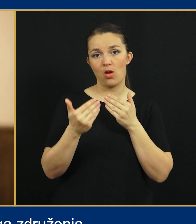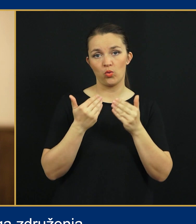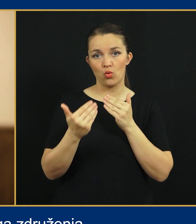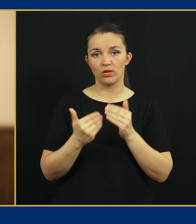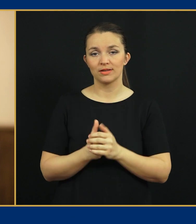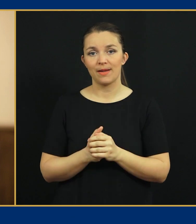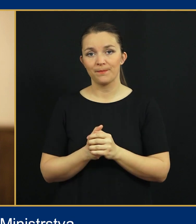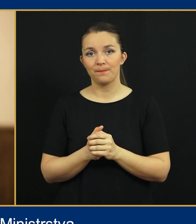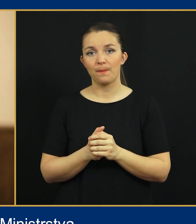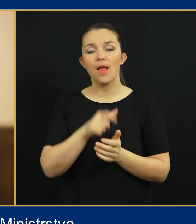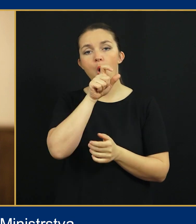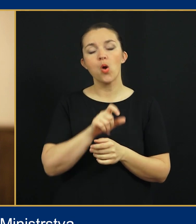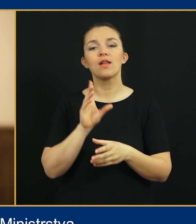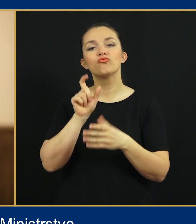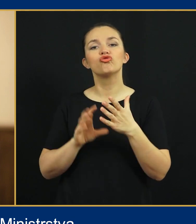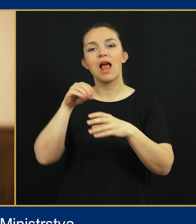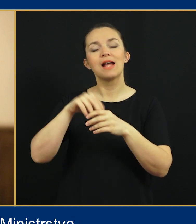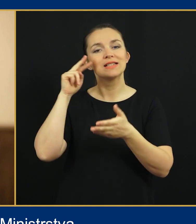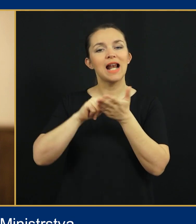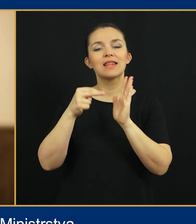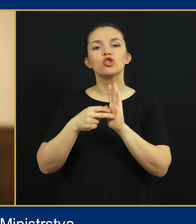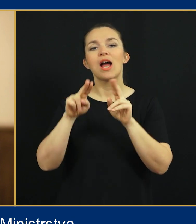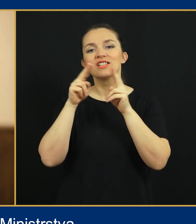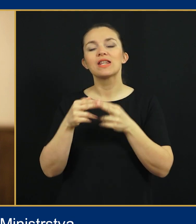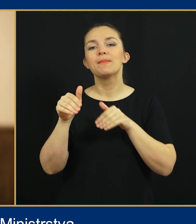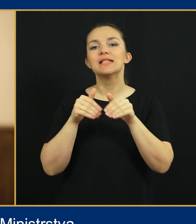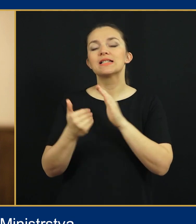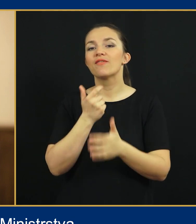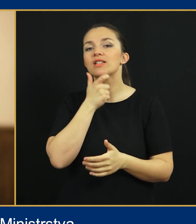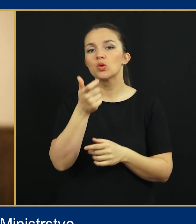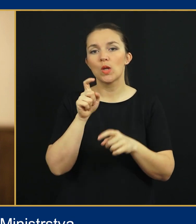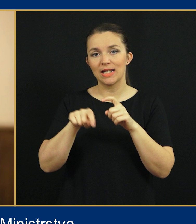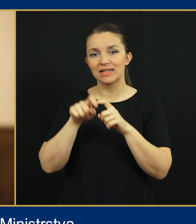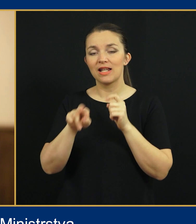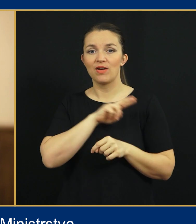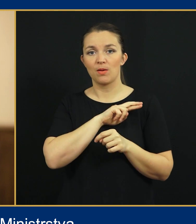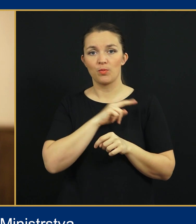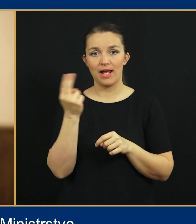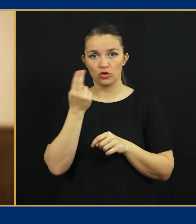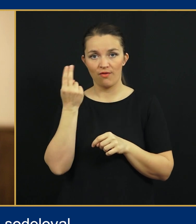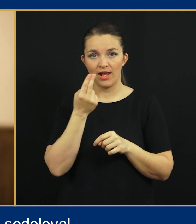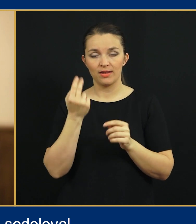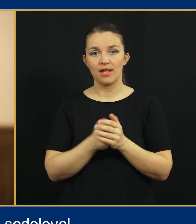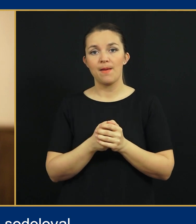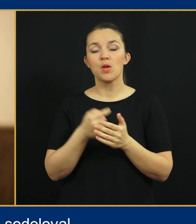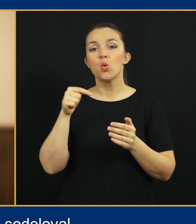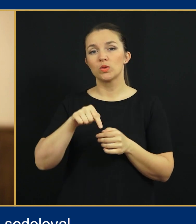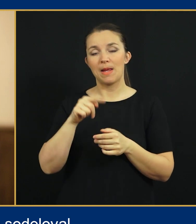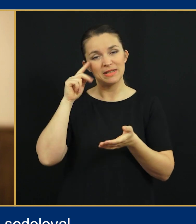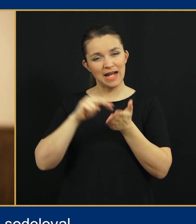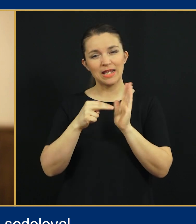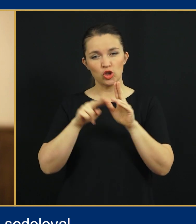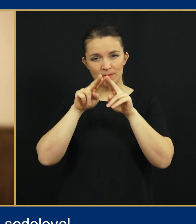odnose. Je član strateškega sveta Ministrstva za zunanje zadeve Republike Slovenije. V tem